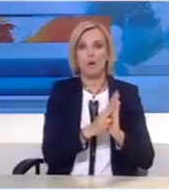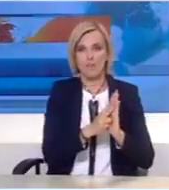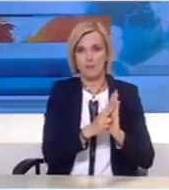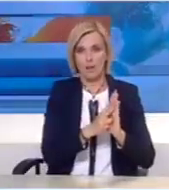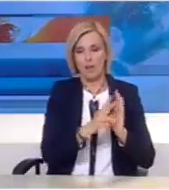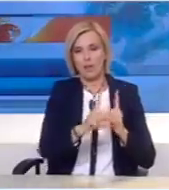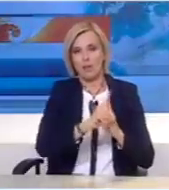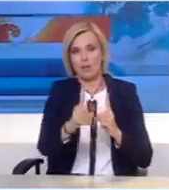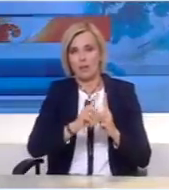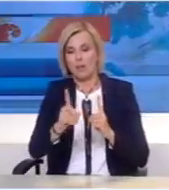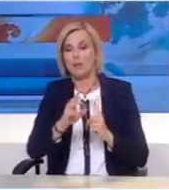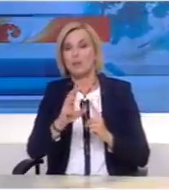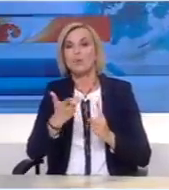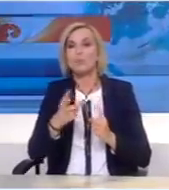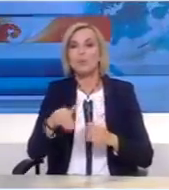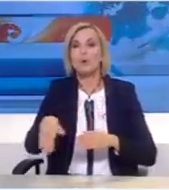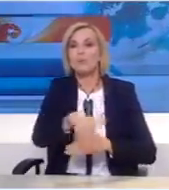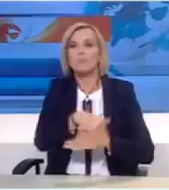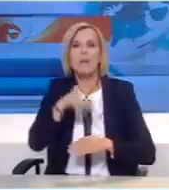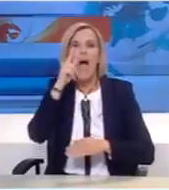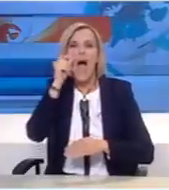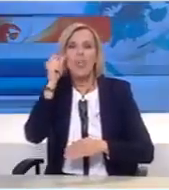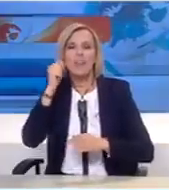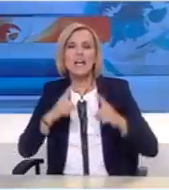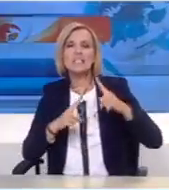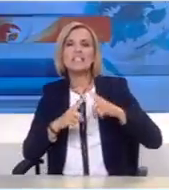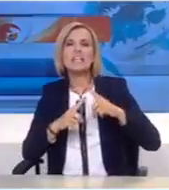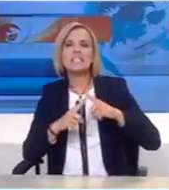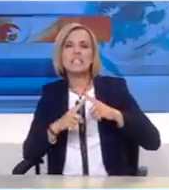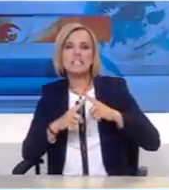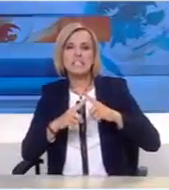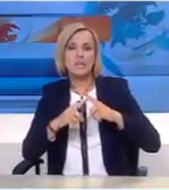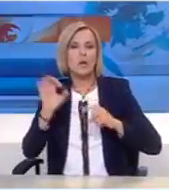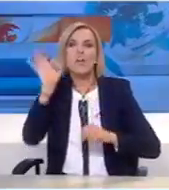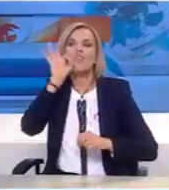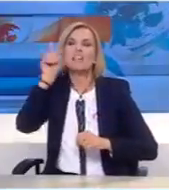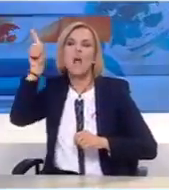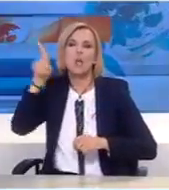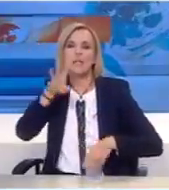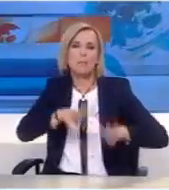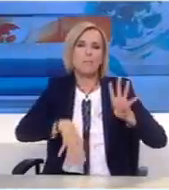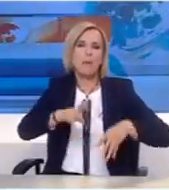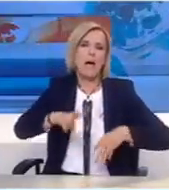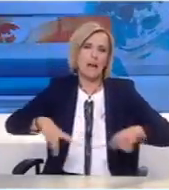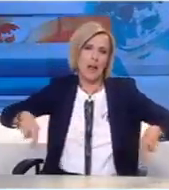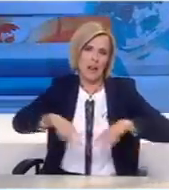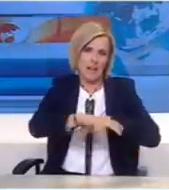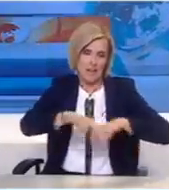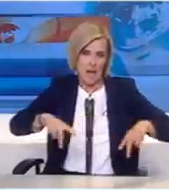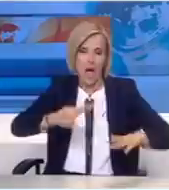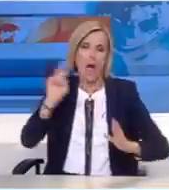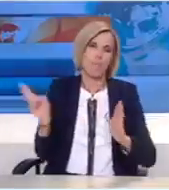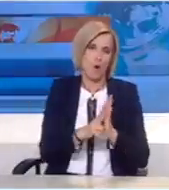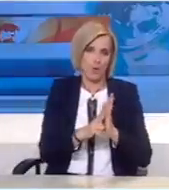στην περιπατητική ζώνη που εφάπτεται της οδού Ανδρέα Τρίτσης στον Εύωσμο Θεσσαλονίκης. Από τις 25 Απριλίου ο περιορισμός κίνησης πολιτών ισχύει από Δευτέρα ως